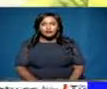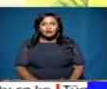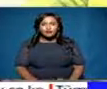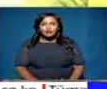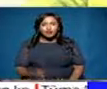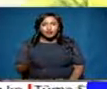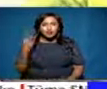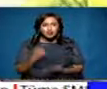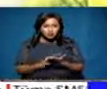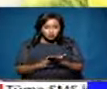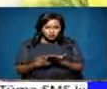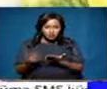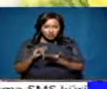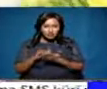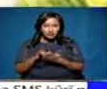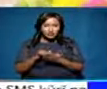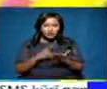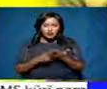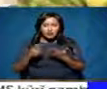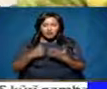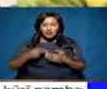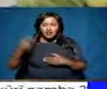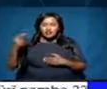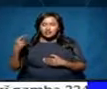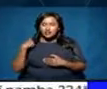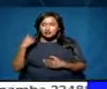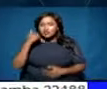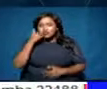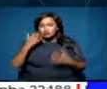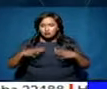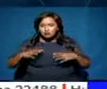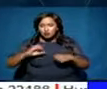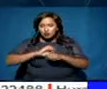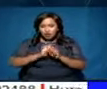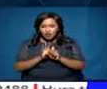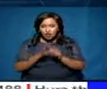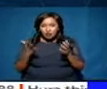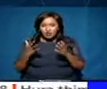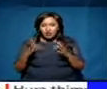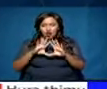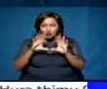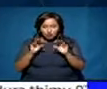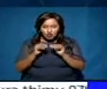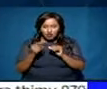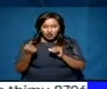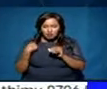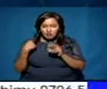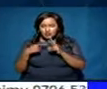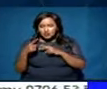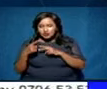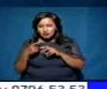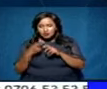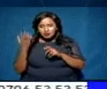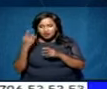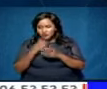Kiumia githiruni kio kiumia kire ikoretwo na namberia nene muno ya arwaru a COVID-19 kuri ithabu ria arwaru a murimu kwambiriria muthenya wa Jumatatu nginyagia